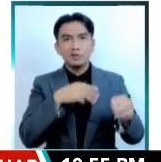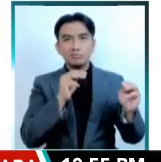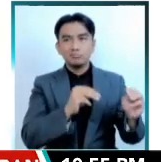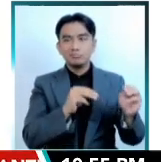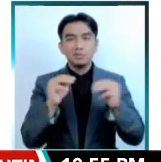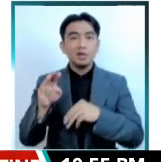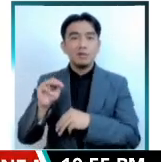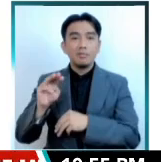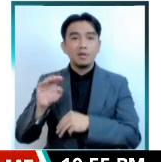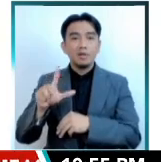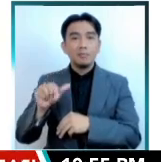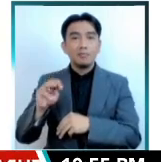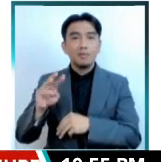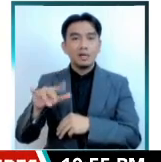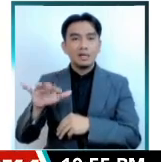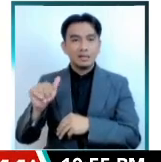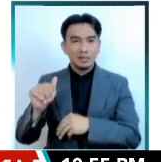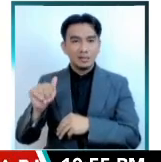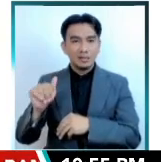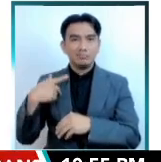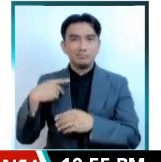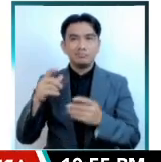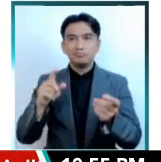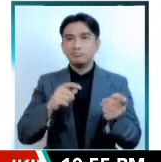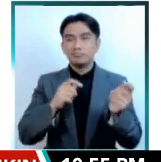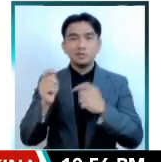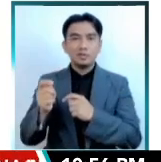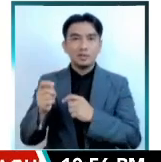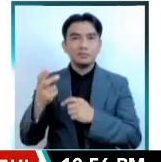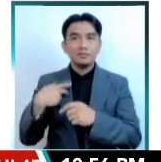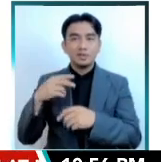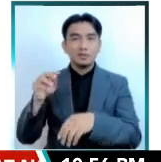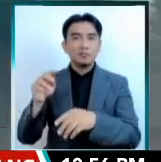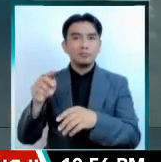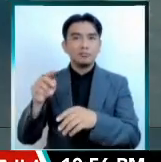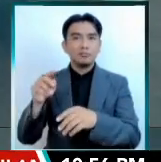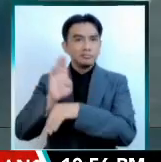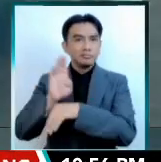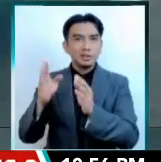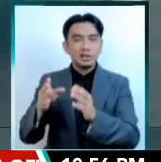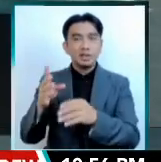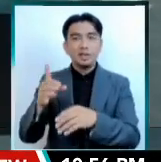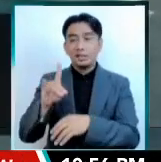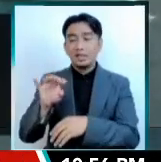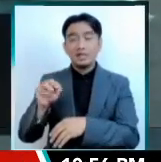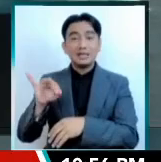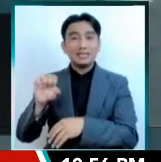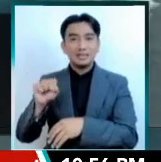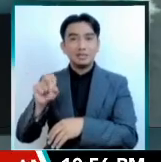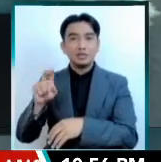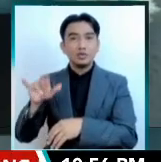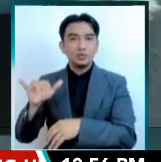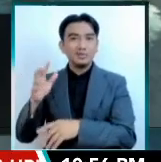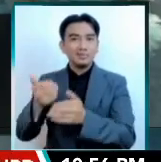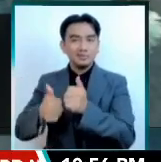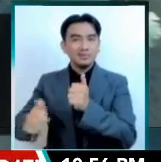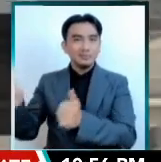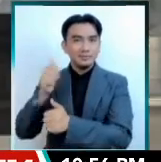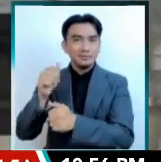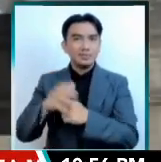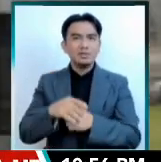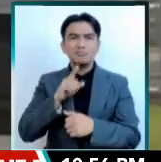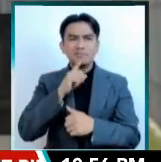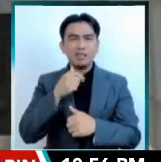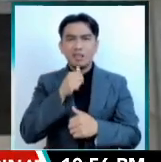sa kumpanyang Udenna Corporation ng negosyanteng si Dennis Uy. Sabi ng Philippine Bar Association, hindi raw simple at